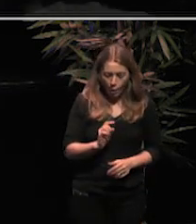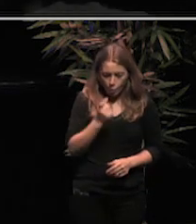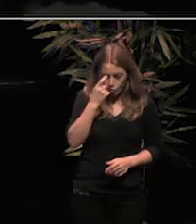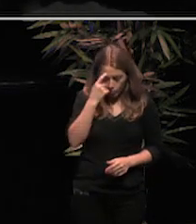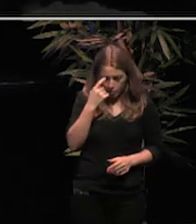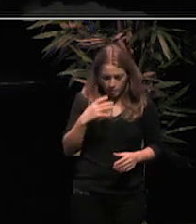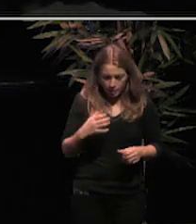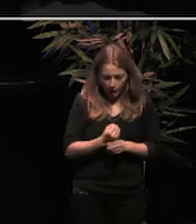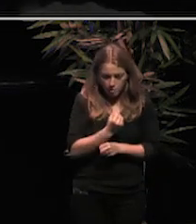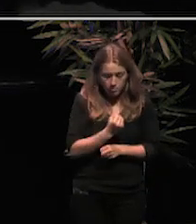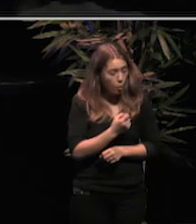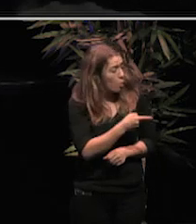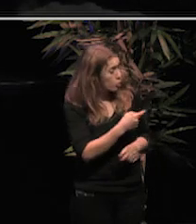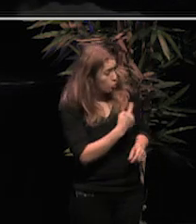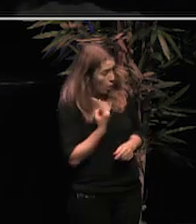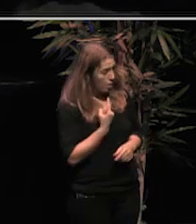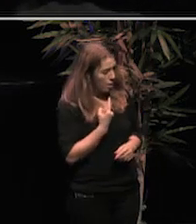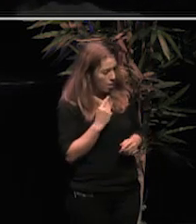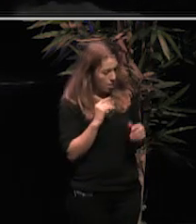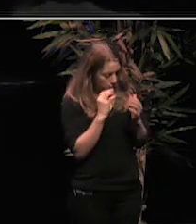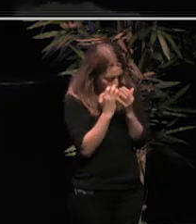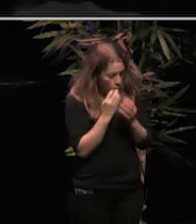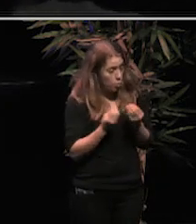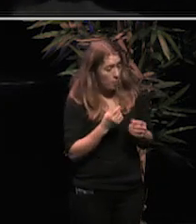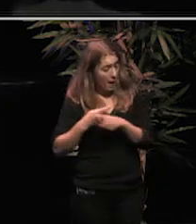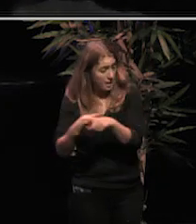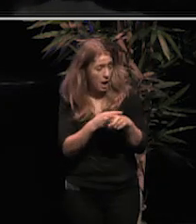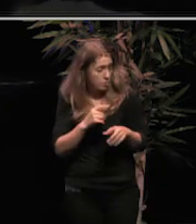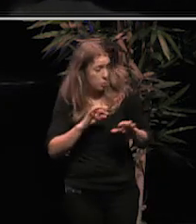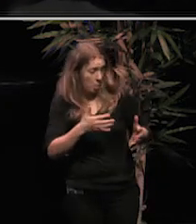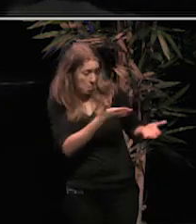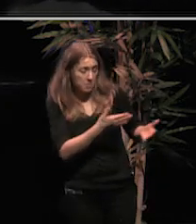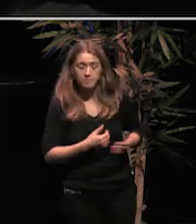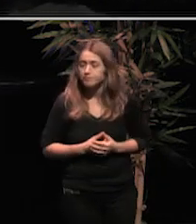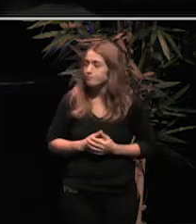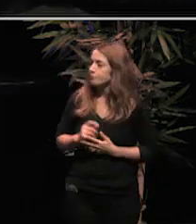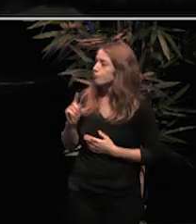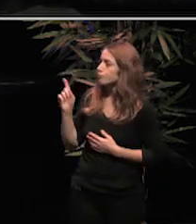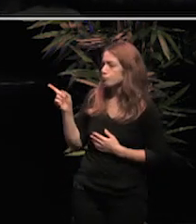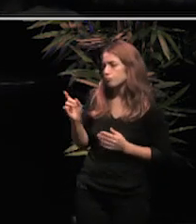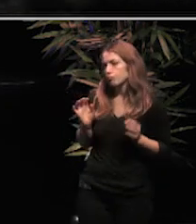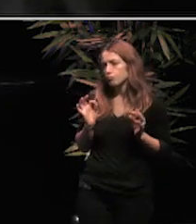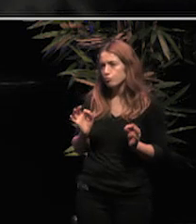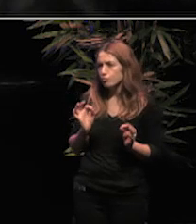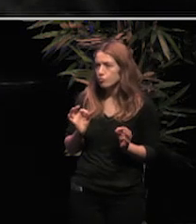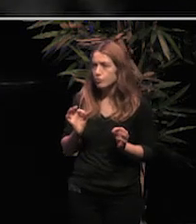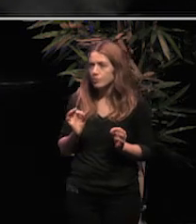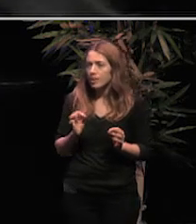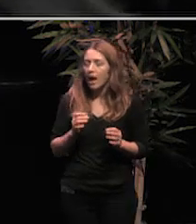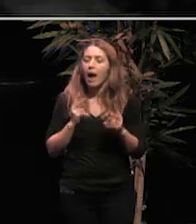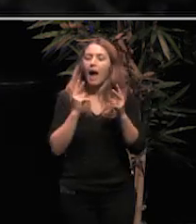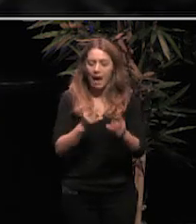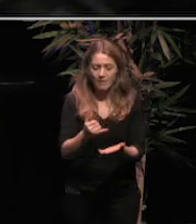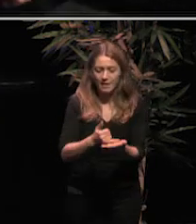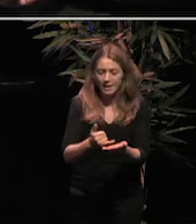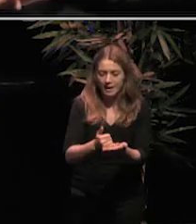tu as vécu seul ou que tu as partagé? Comment ça s'est passé? En fait, il a fallu, avant que finalement j'arrive sur l'île, que je fasse